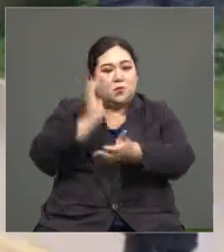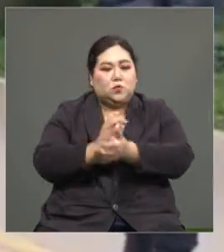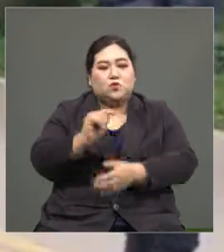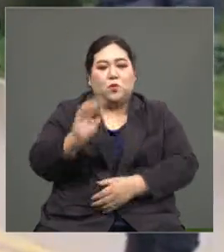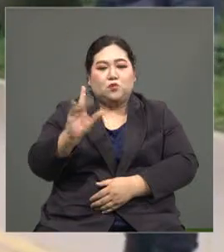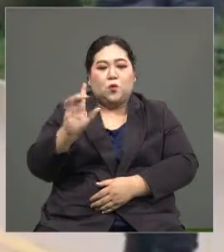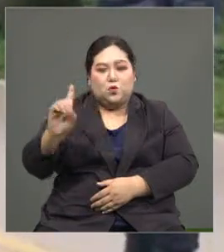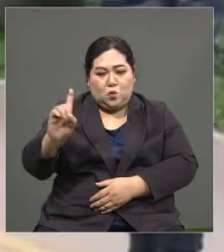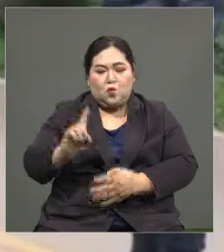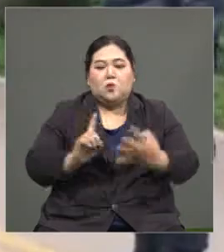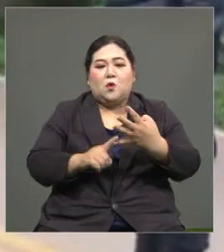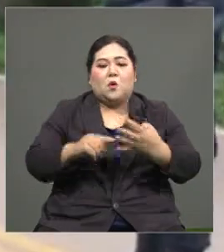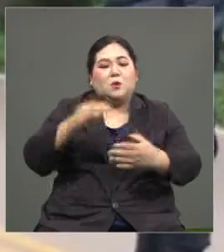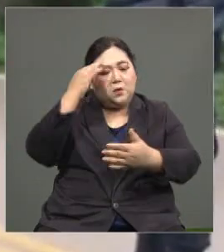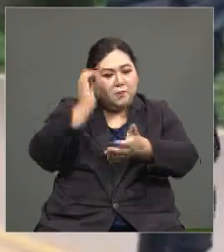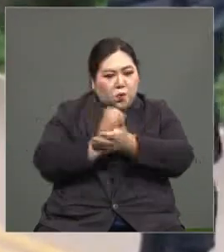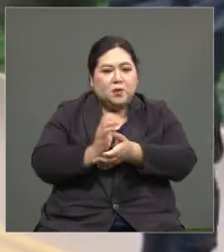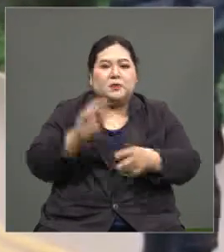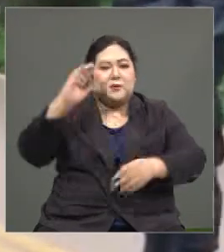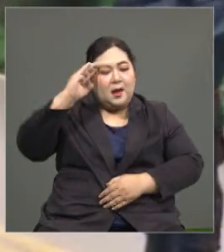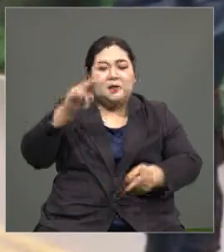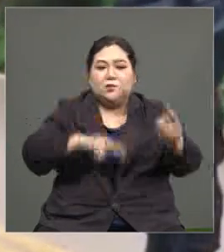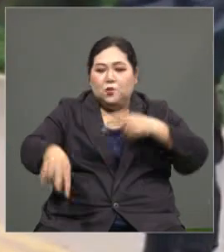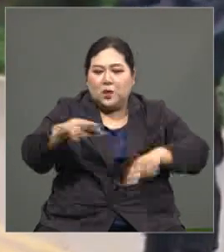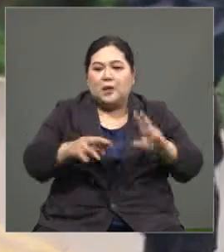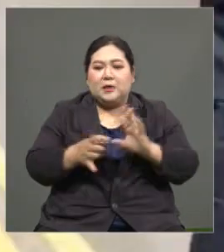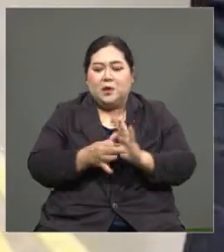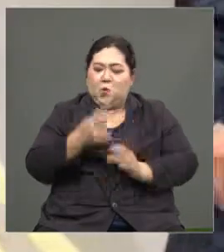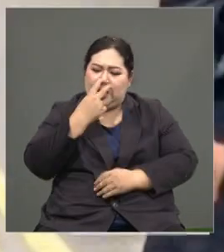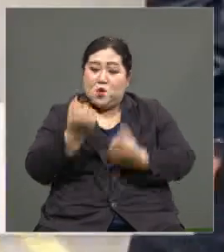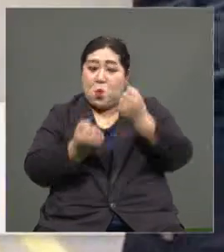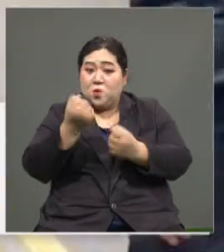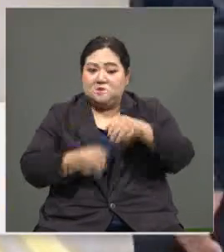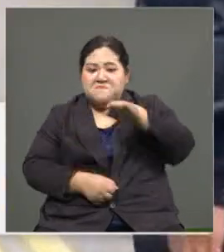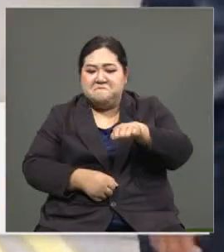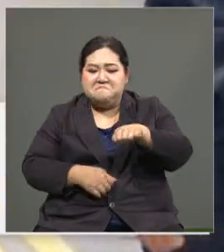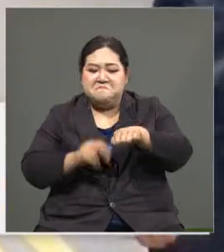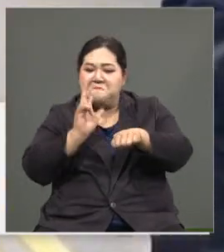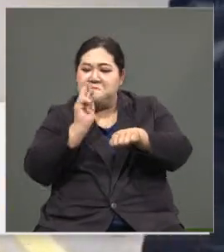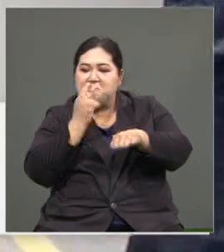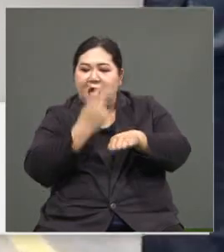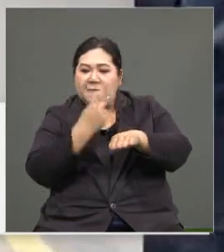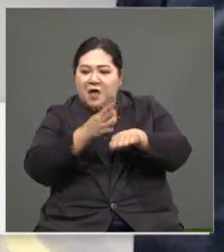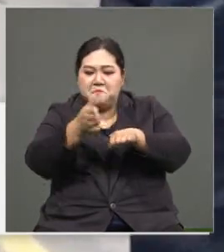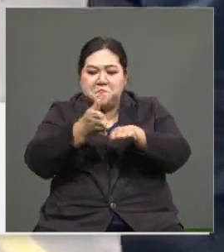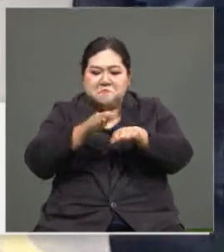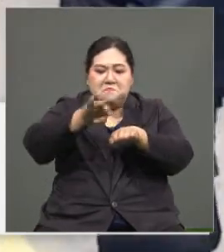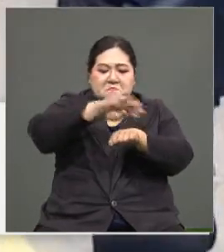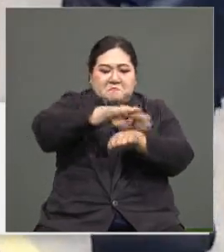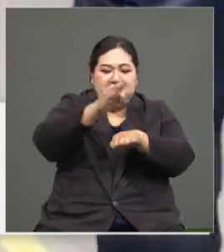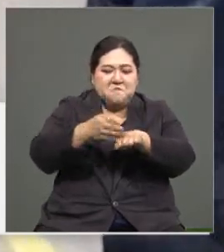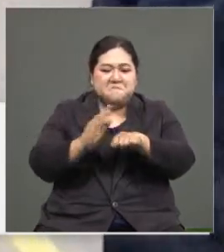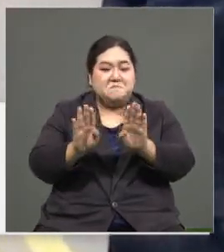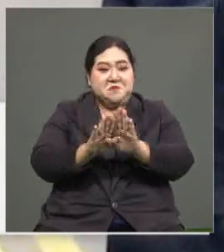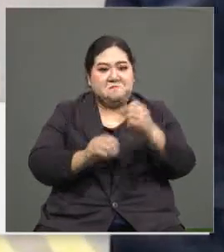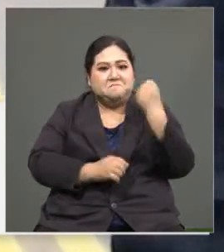สัตว์ป่าแม่ตื่นร่วมกันตรวจสอบรถยนต์กระบะบรรทุกตู้ทึบด้านหลังไม่ติดแผ่นป้ายทะเบียนที่พยายามขับหนีด่านตรวจ